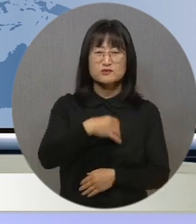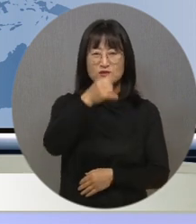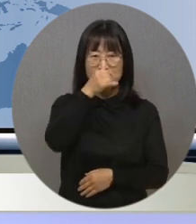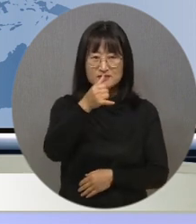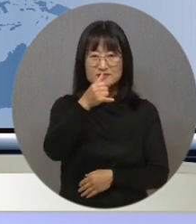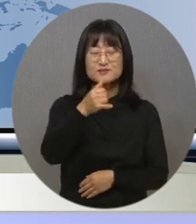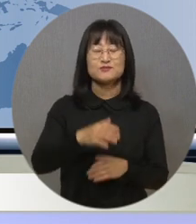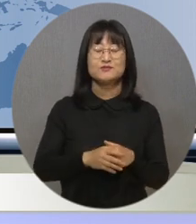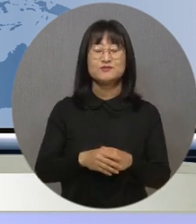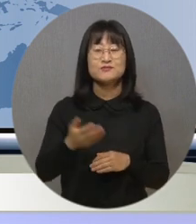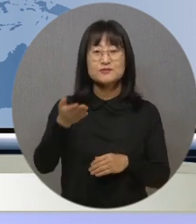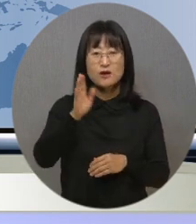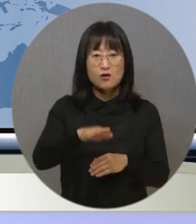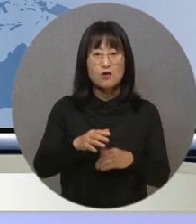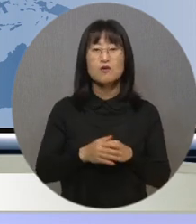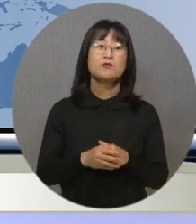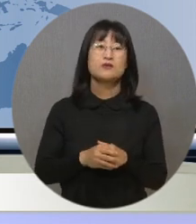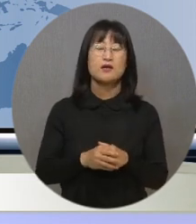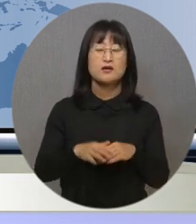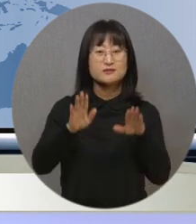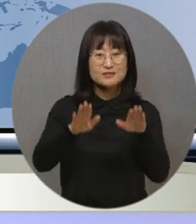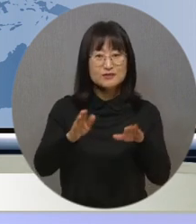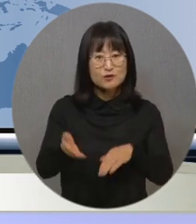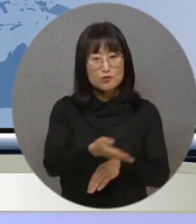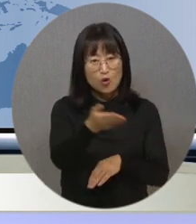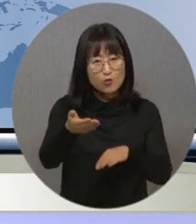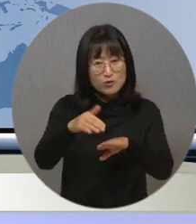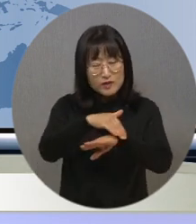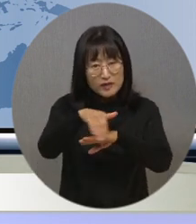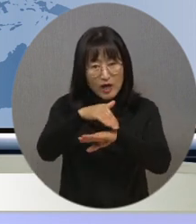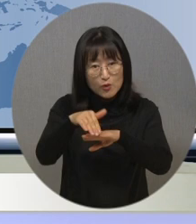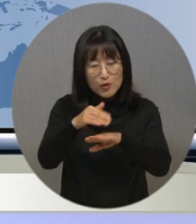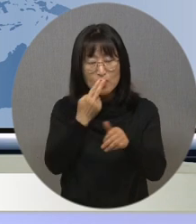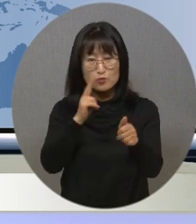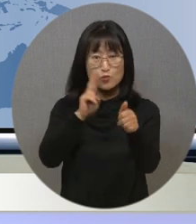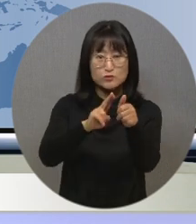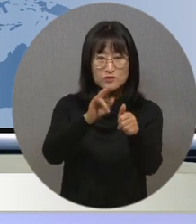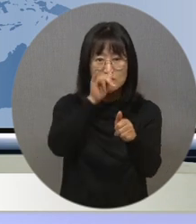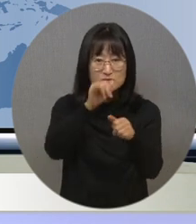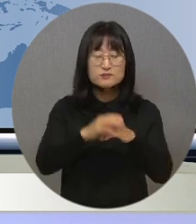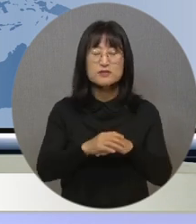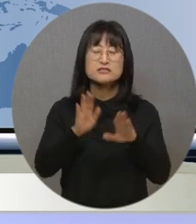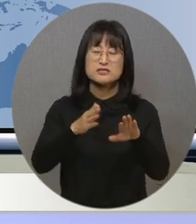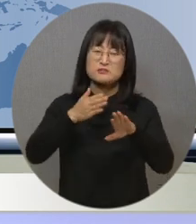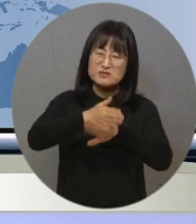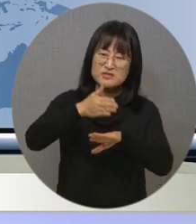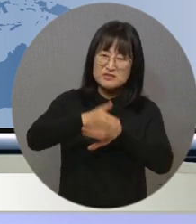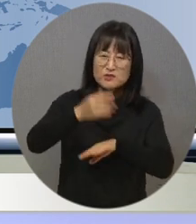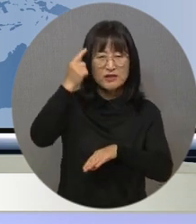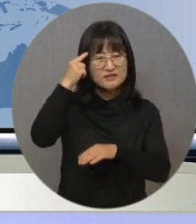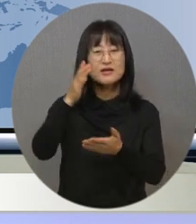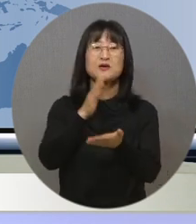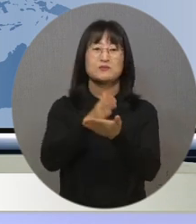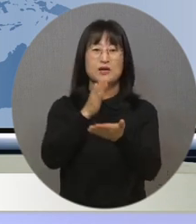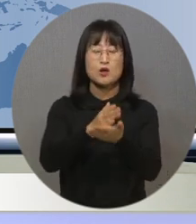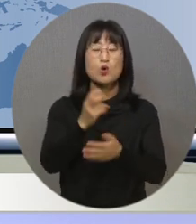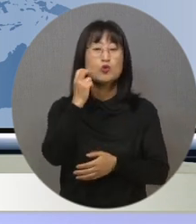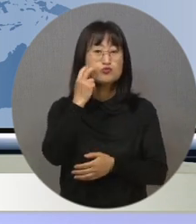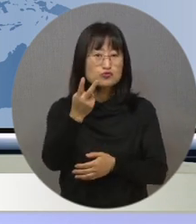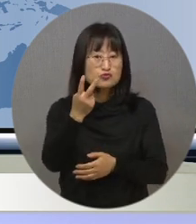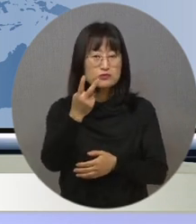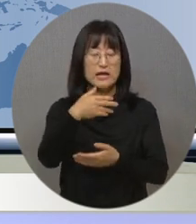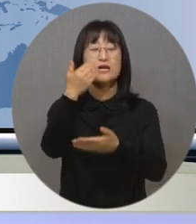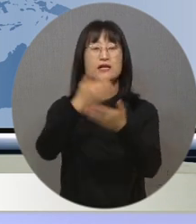사실인데요 올해 아직 망설이고 있는 계획과 도전이 있다면 이젠 늦었다고 생각하기보다 두 달이의